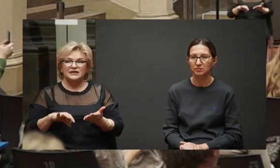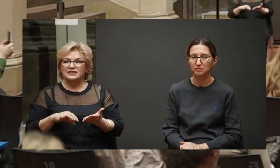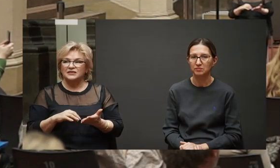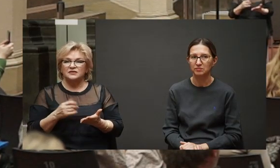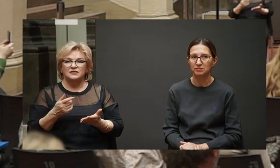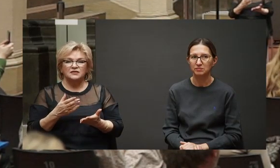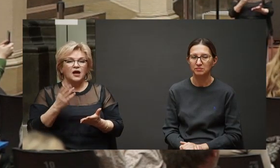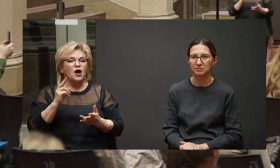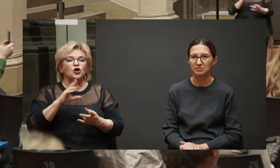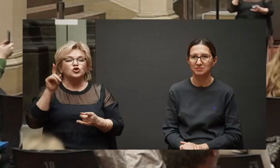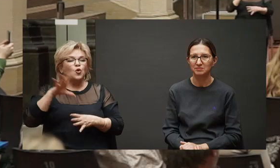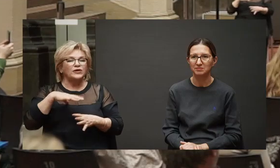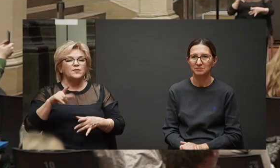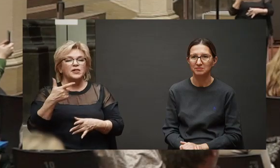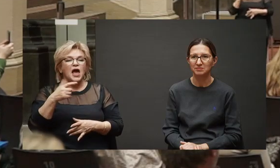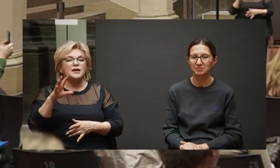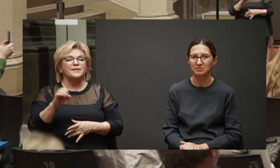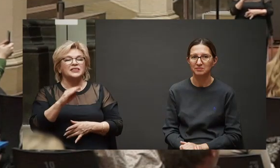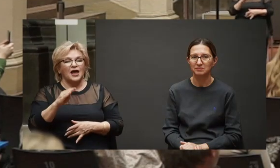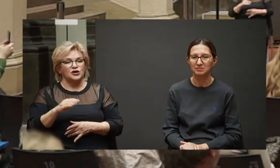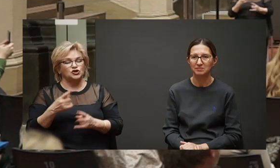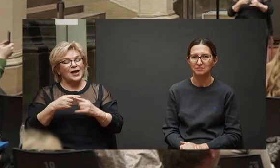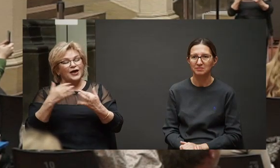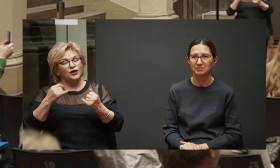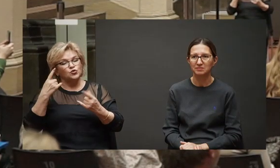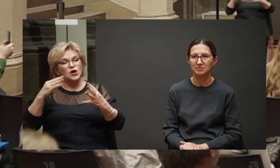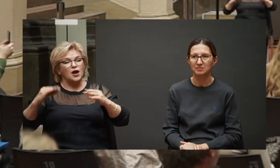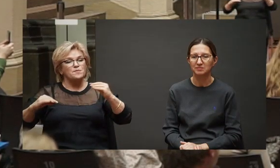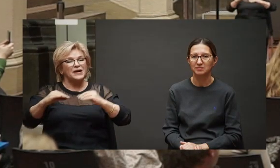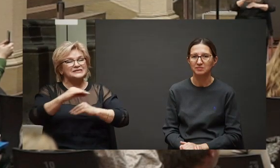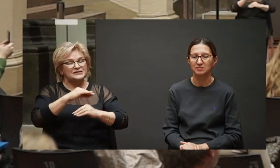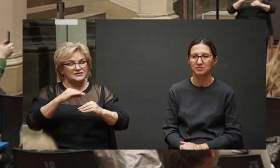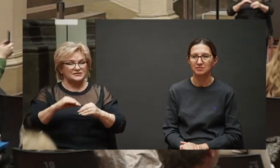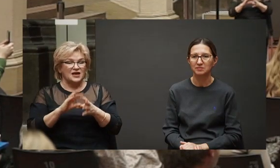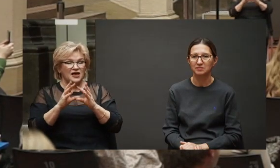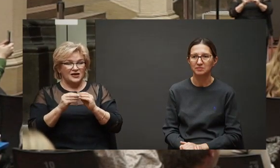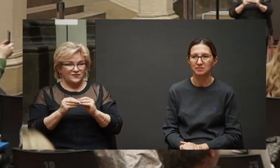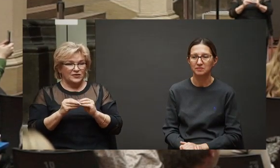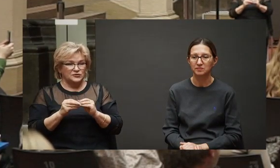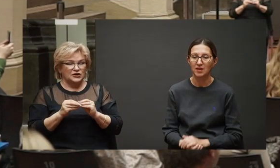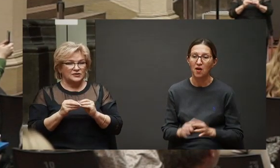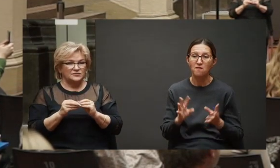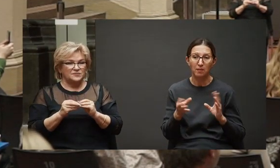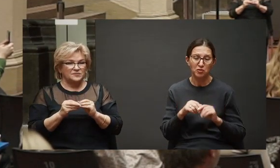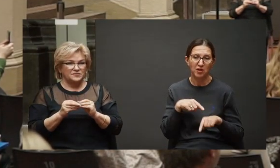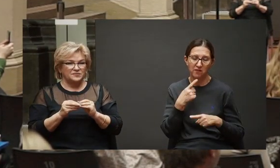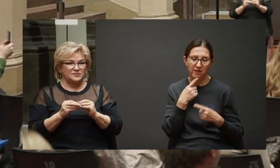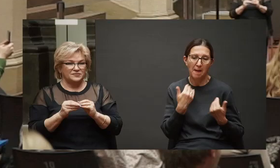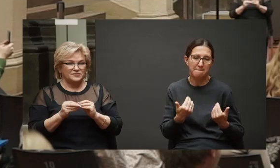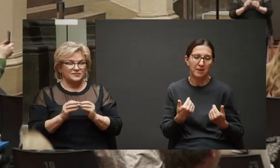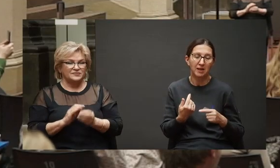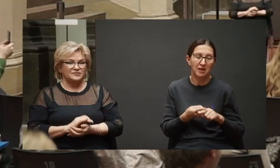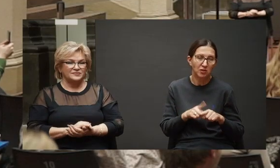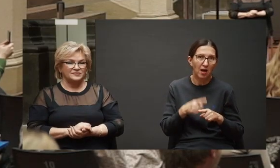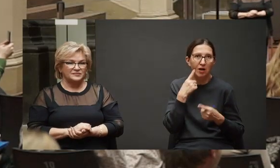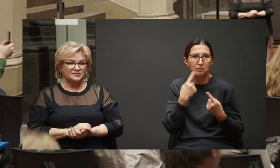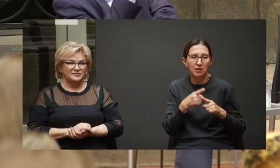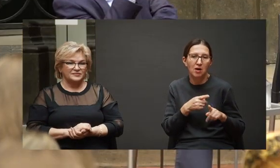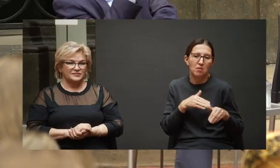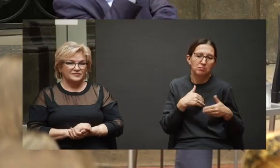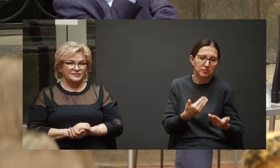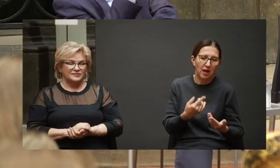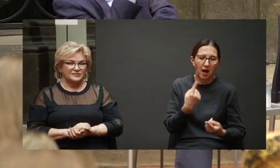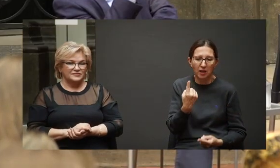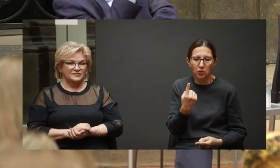не был в Эрмитаже? Это уже композиция некая. Вообще говоря, мы сейчас инстинктивно и, в общем, того не желая, подошли к одной